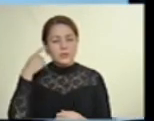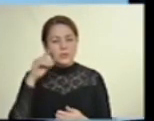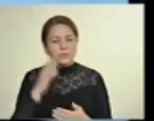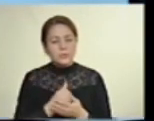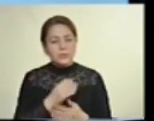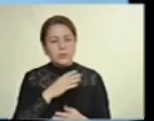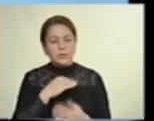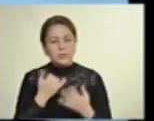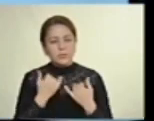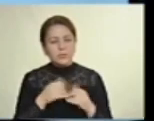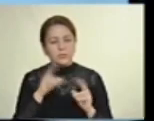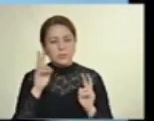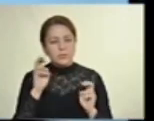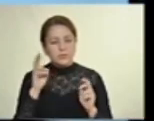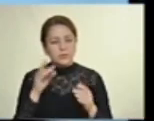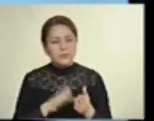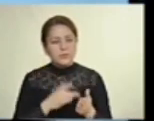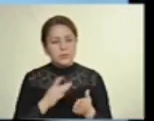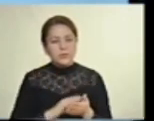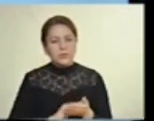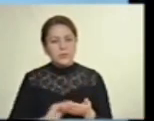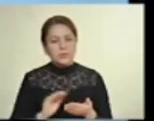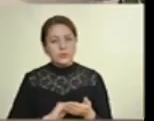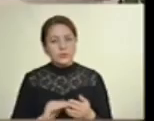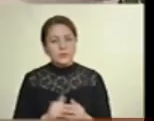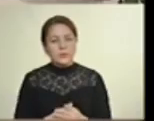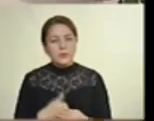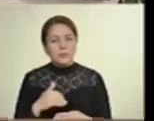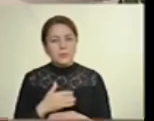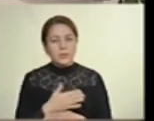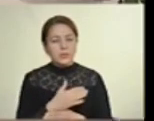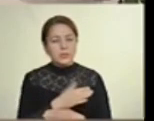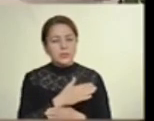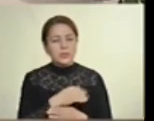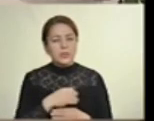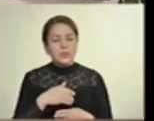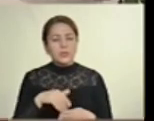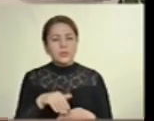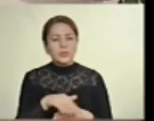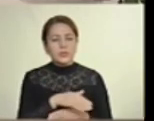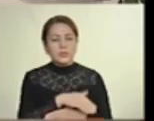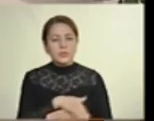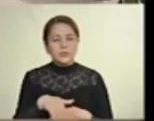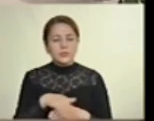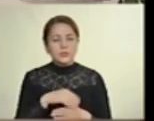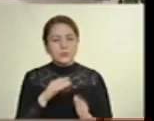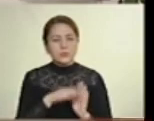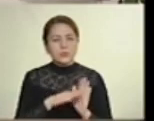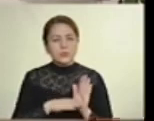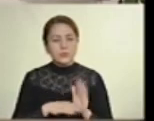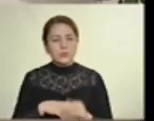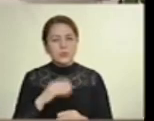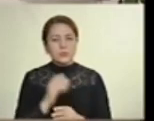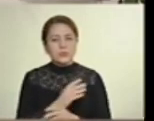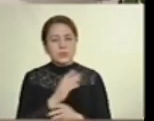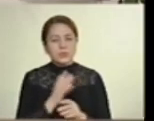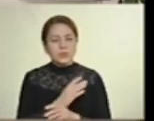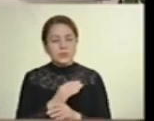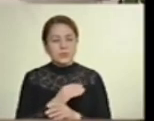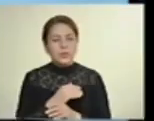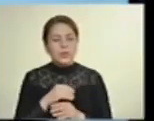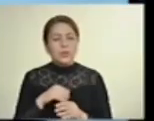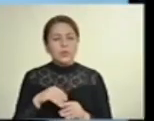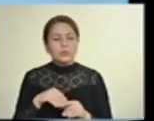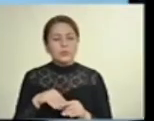Bugungi mavzuni daftaringizga yozib oling. Baliqlarning tashqi tuzilishi, skeleti,